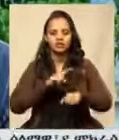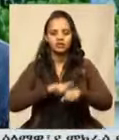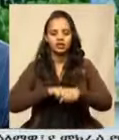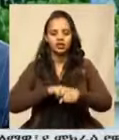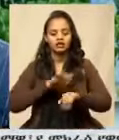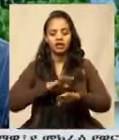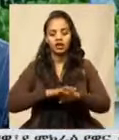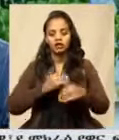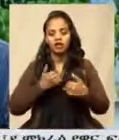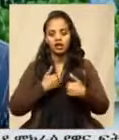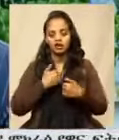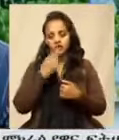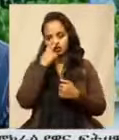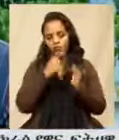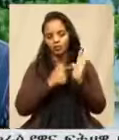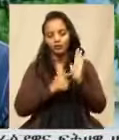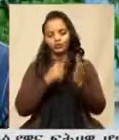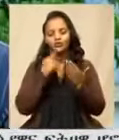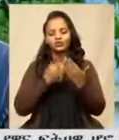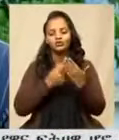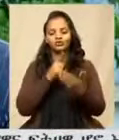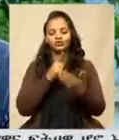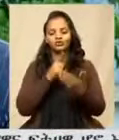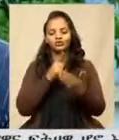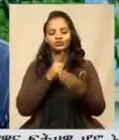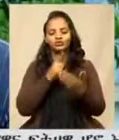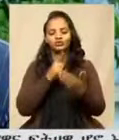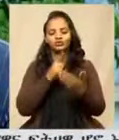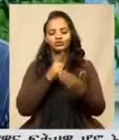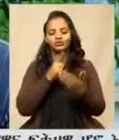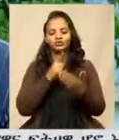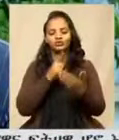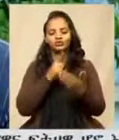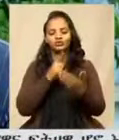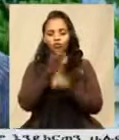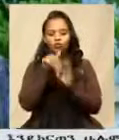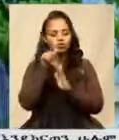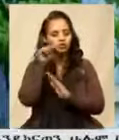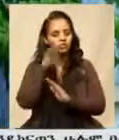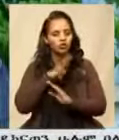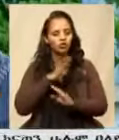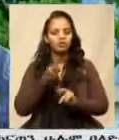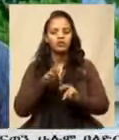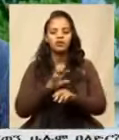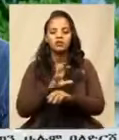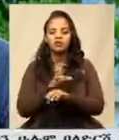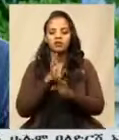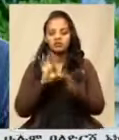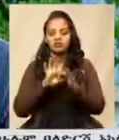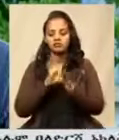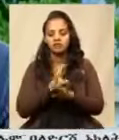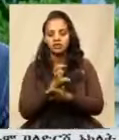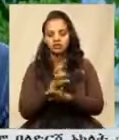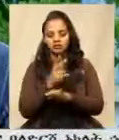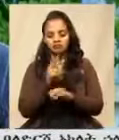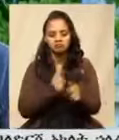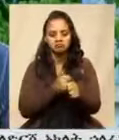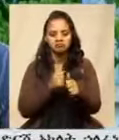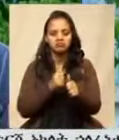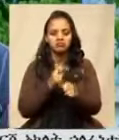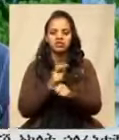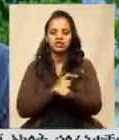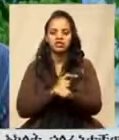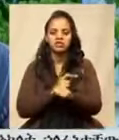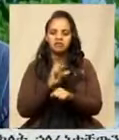እንዳለን የሚያመላክቱ መረጃዎች ናቸው በየቀኑ እየወጡ ያሉት። ሁሉም ሰው በማህበራዊ ሚዲያ እንደተከታተለው በቀን